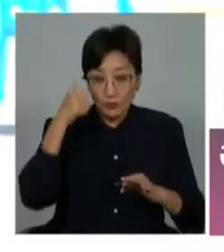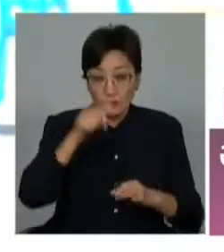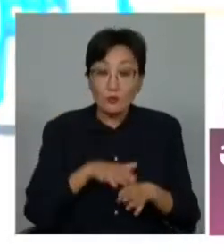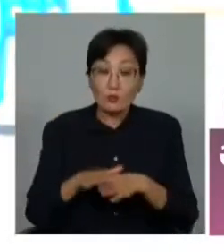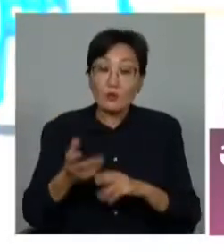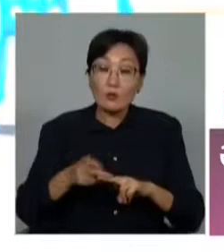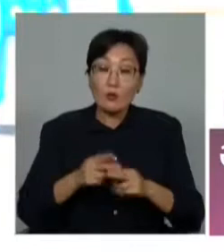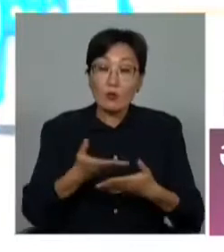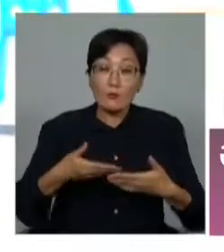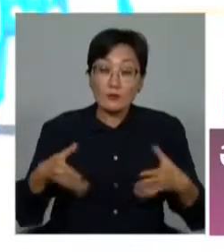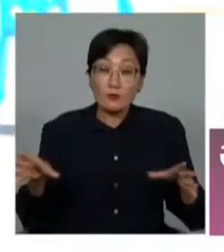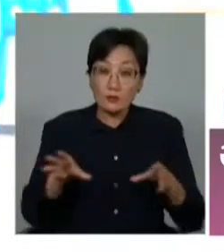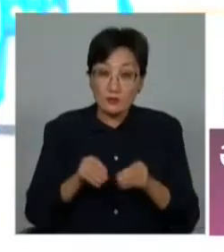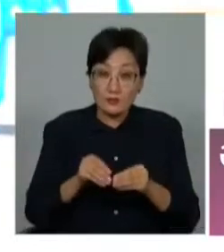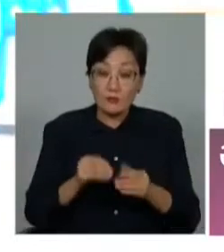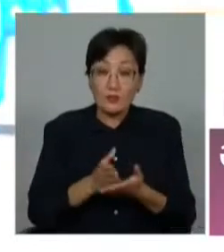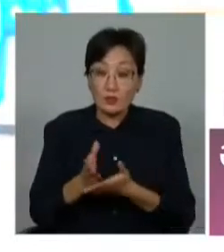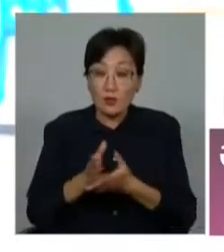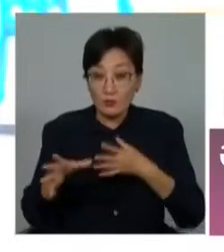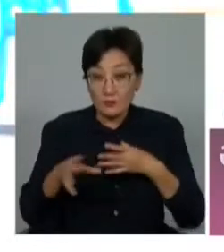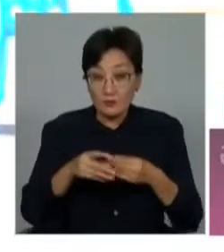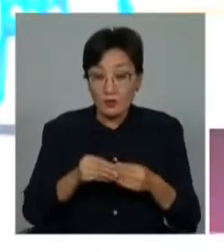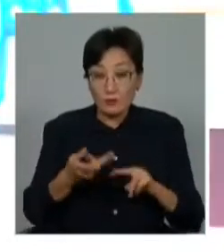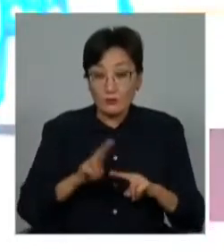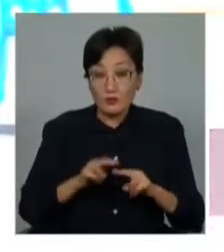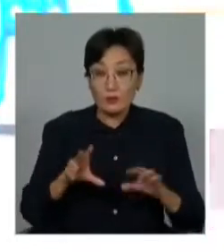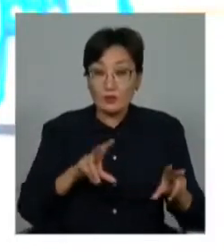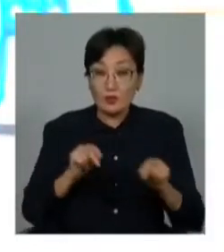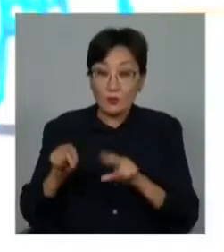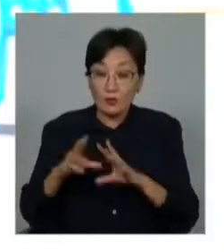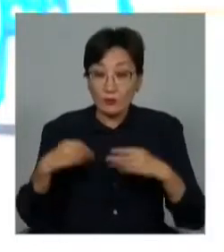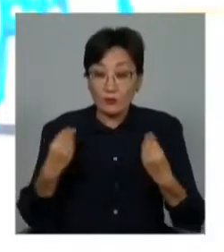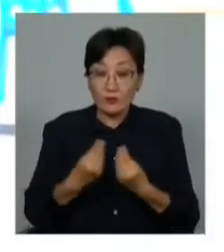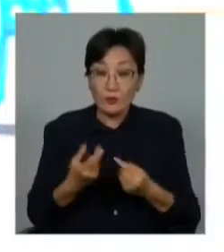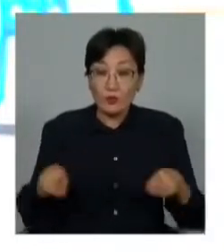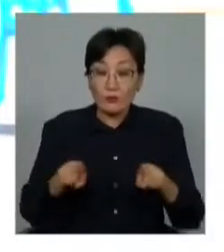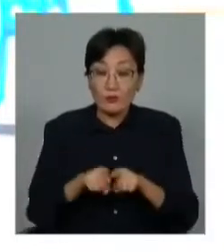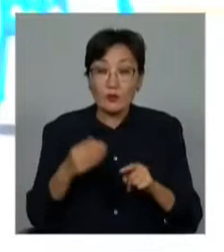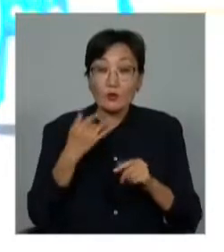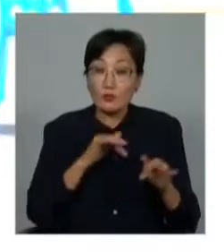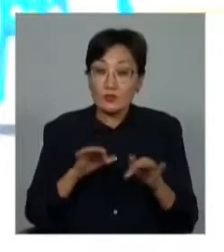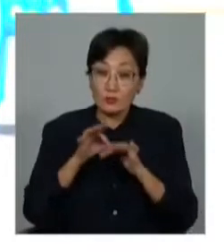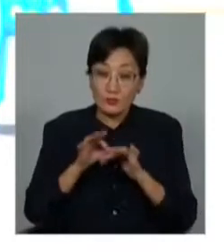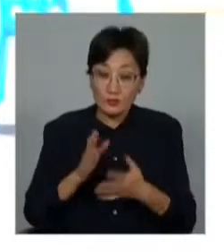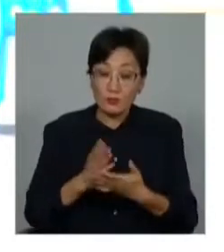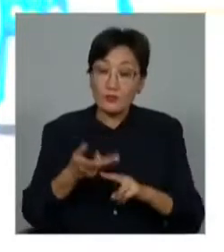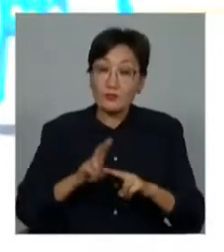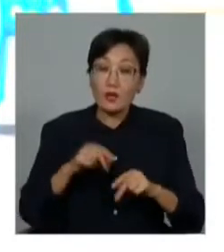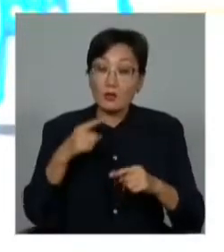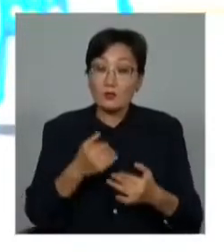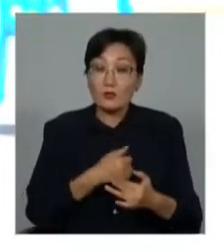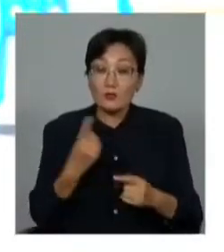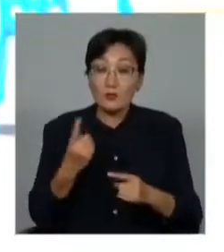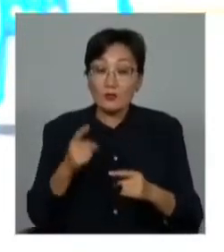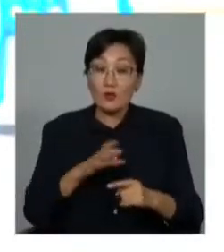болады. Сондықтан біздермен бірге, міне ардагерлермен бірге осы бақытты отбасылар осындай көп іс-шара өткізіп жатыр. Сондықтан айтадым,